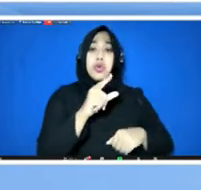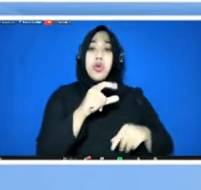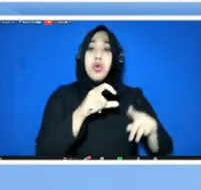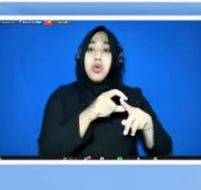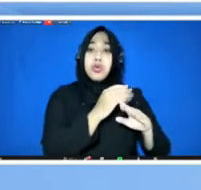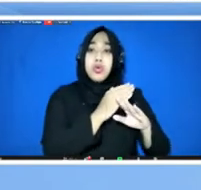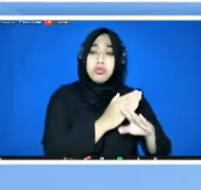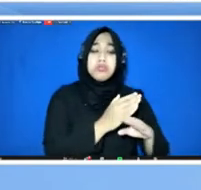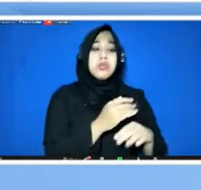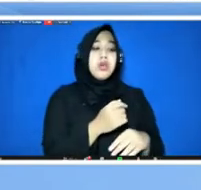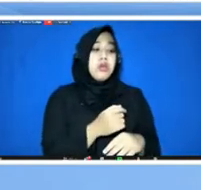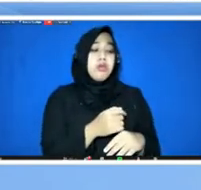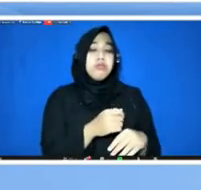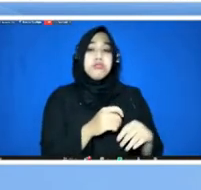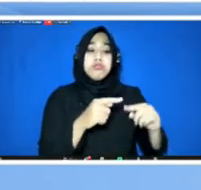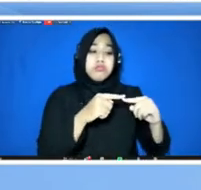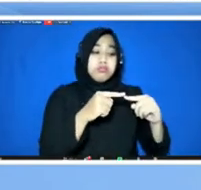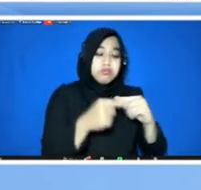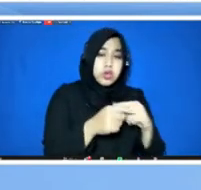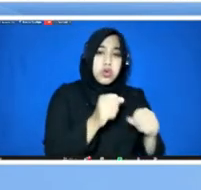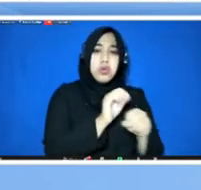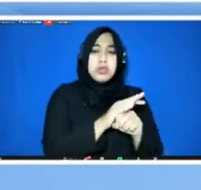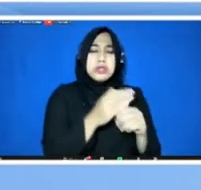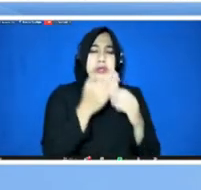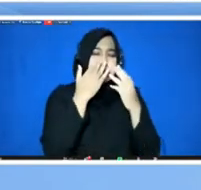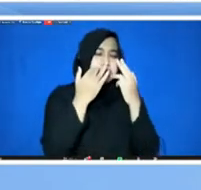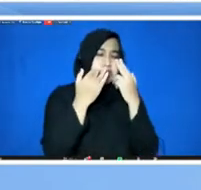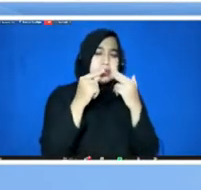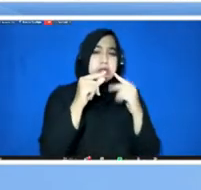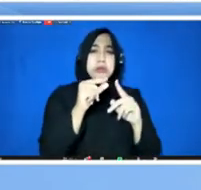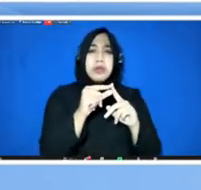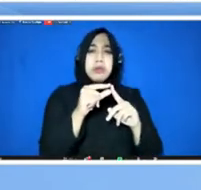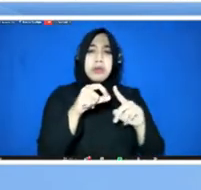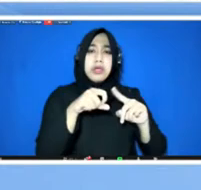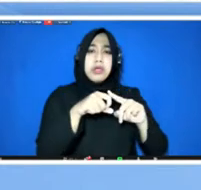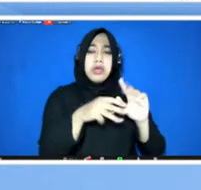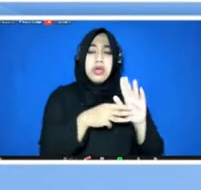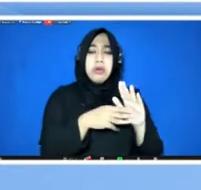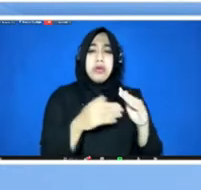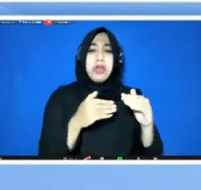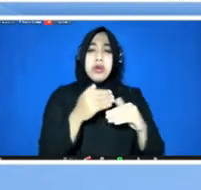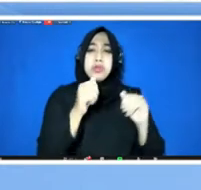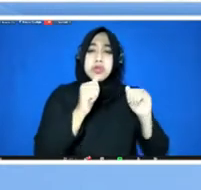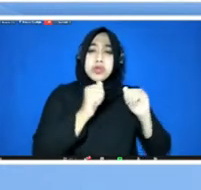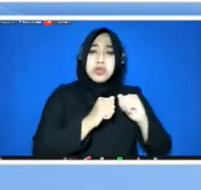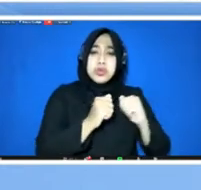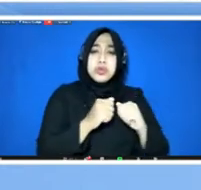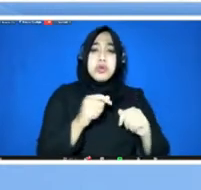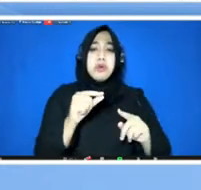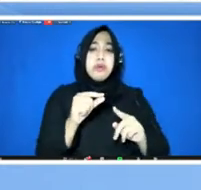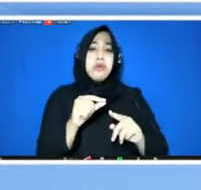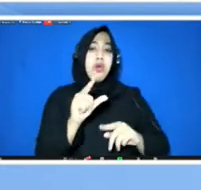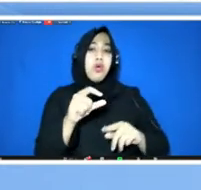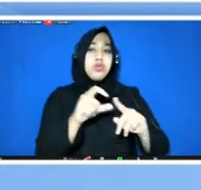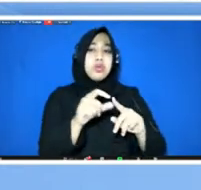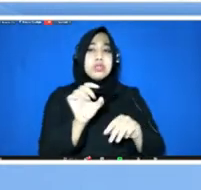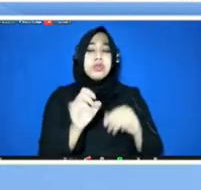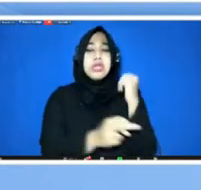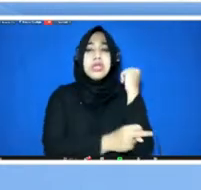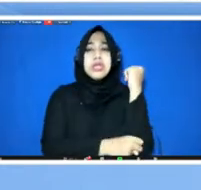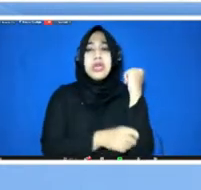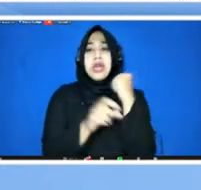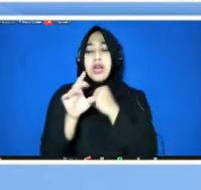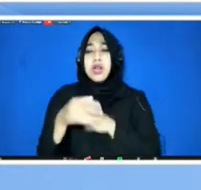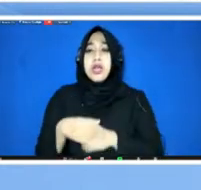gampang mutus mata rantainya. Sedih PPKM, lebih setuju lockdown seperti di negara lain. Ada juga yang